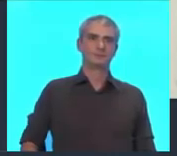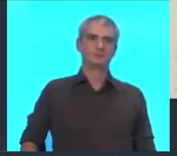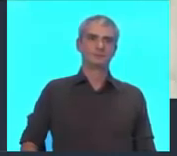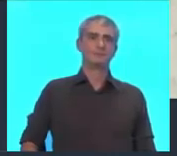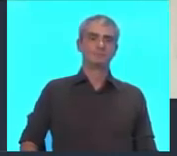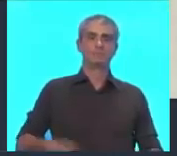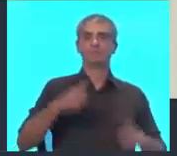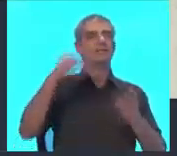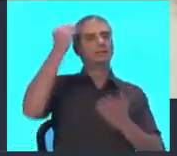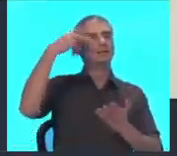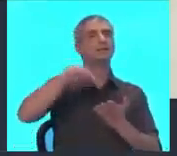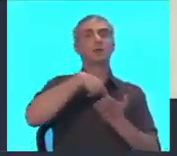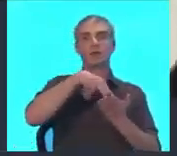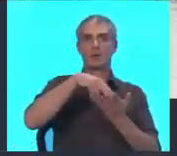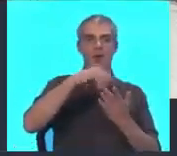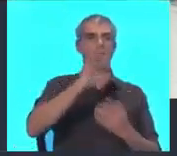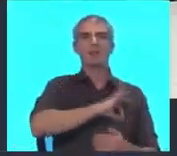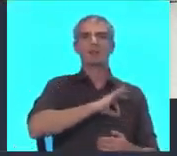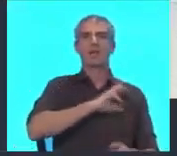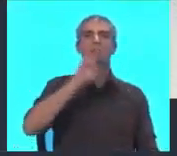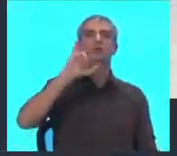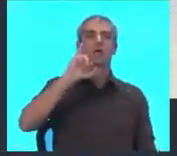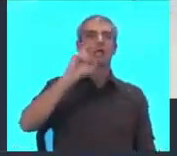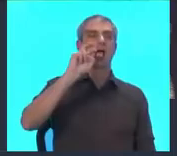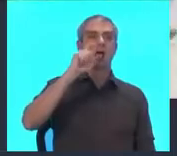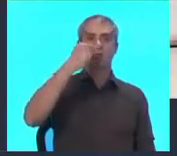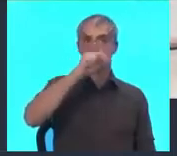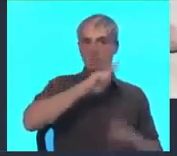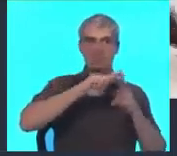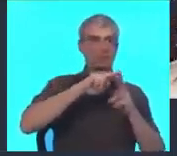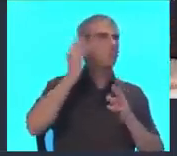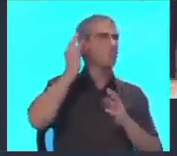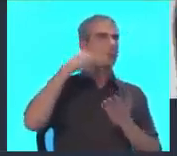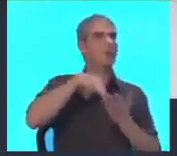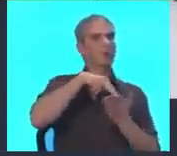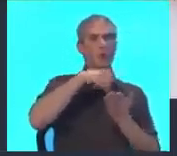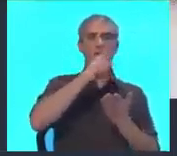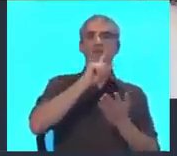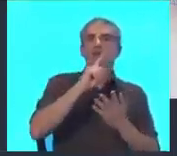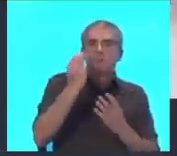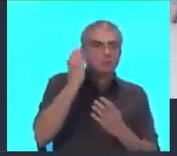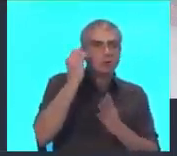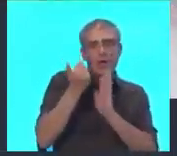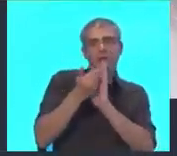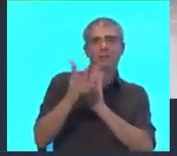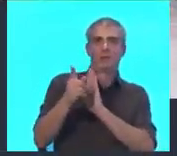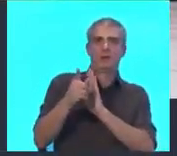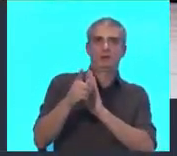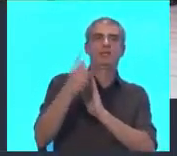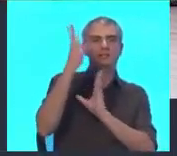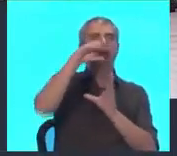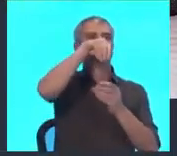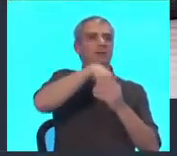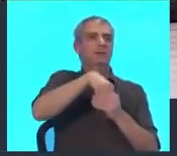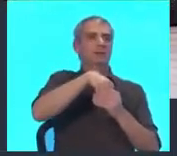בסטודיו למחול של תיכון שי עגנון בנתניה רוקדות עכשיו בנות המגמה. אבל מישהי חסרה בקבוצה, היא חלק מהלהקה